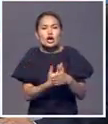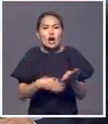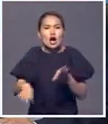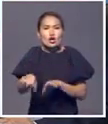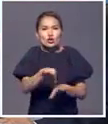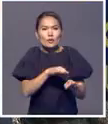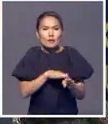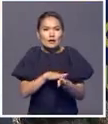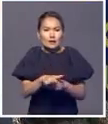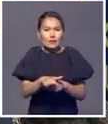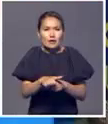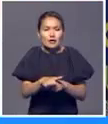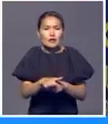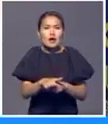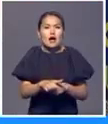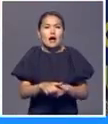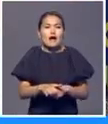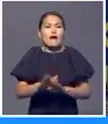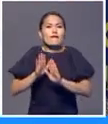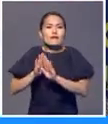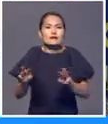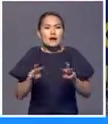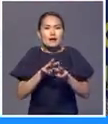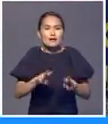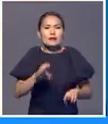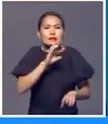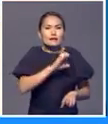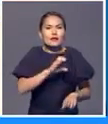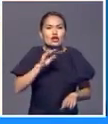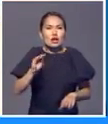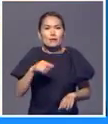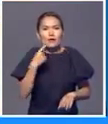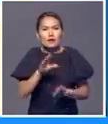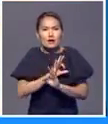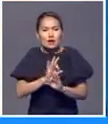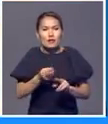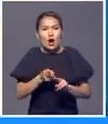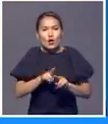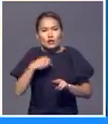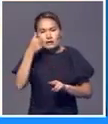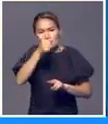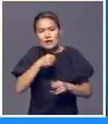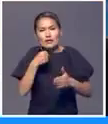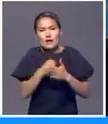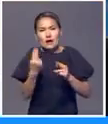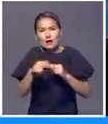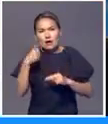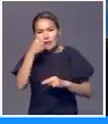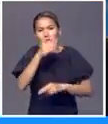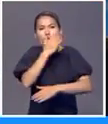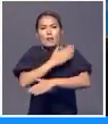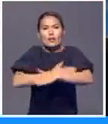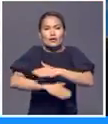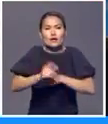жүзеге асады. Жаңалық тек бұл ғана емес. Вице-министр Светлана Жақыпованың айтуынша, осы жылдың соңына дейін мүгедектікке